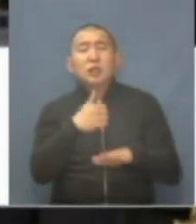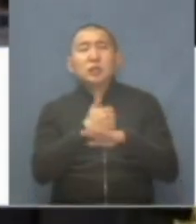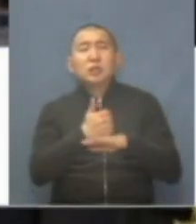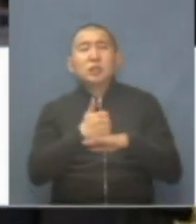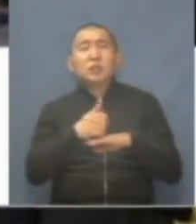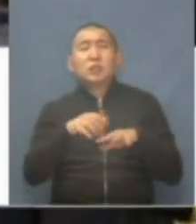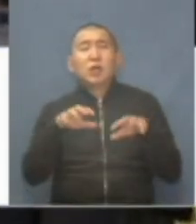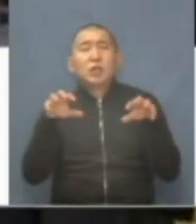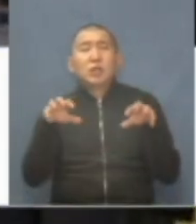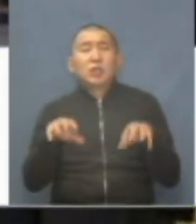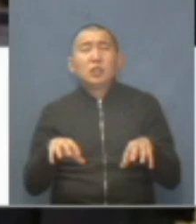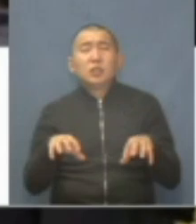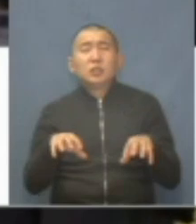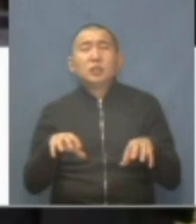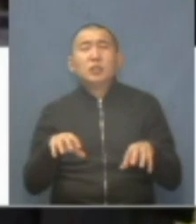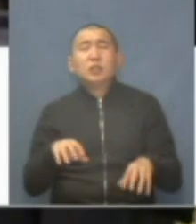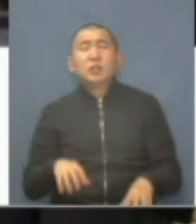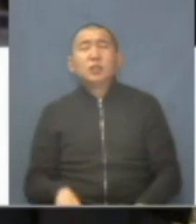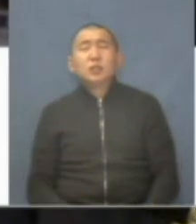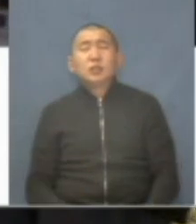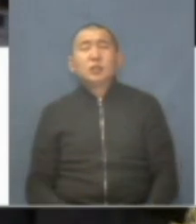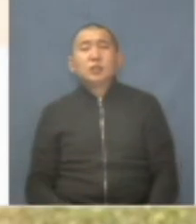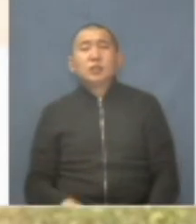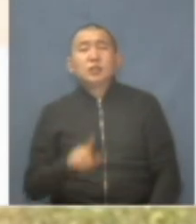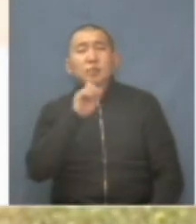Батырбек Әубәкіровтің қолдауымен жүзеге асты.